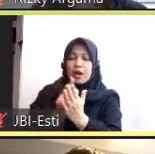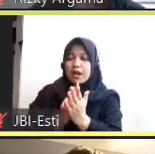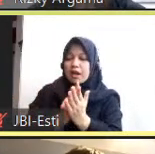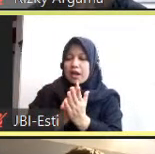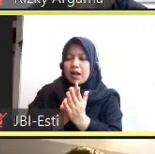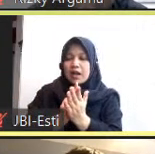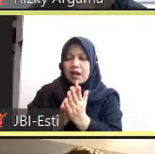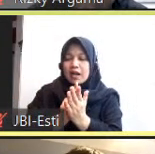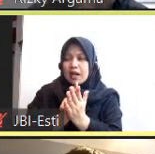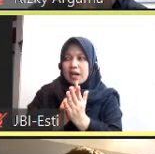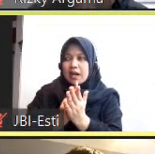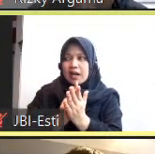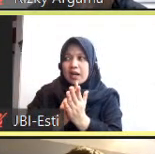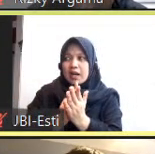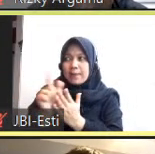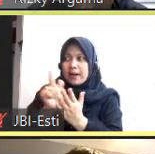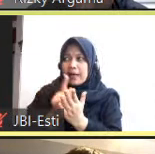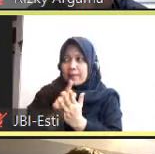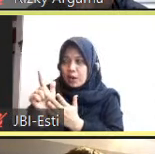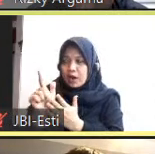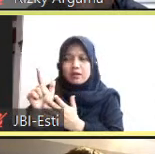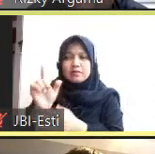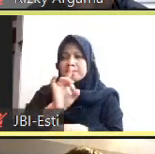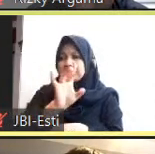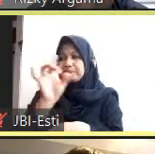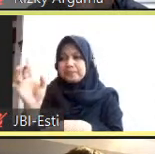apa, represi, dan lain-lain.